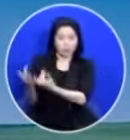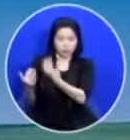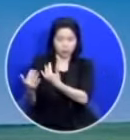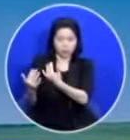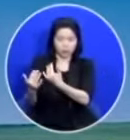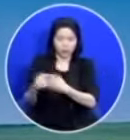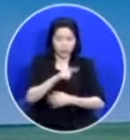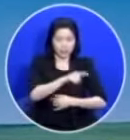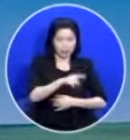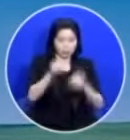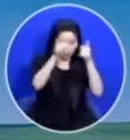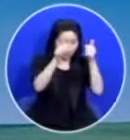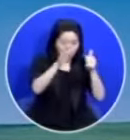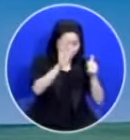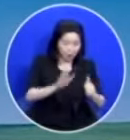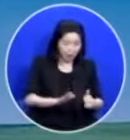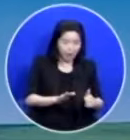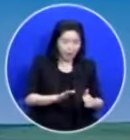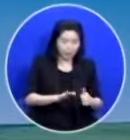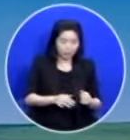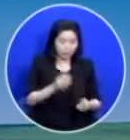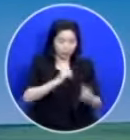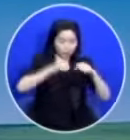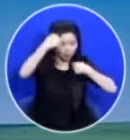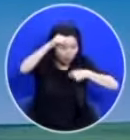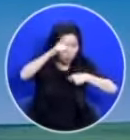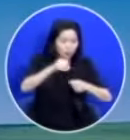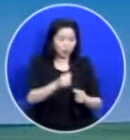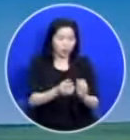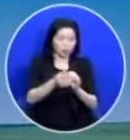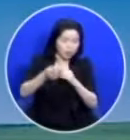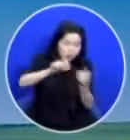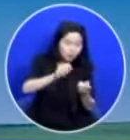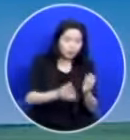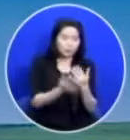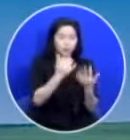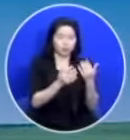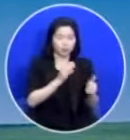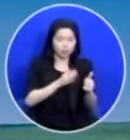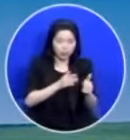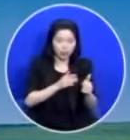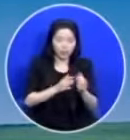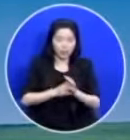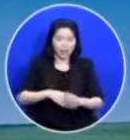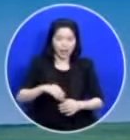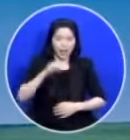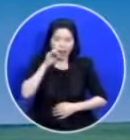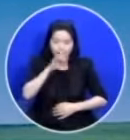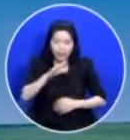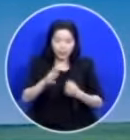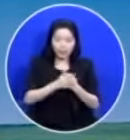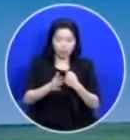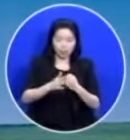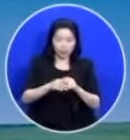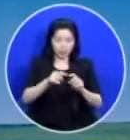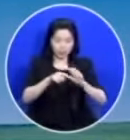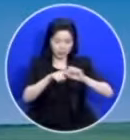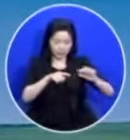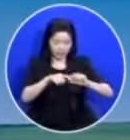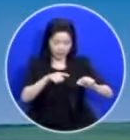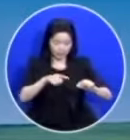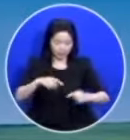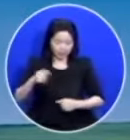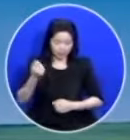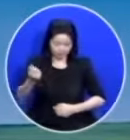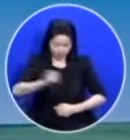추며 기도하며 부르짖었습니다 그래도 안되니까 창과 칼로 자신들의 피를 내며 신에게